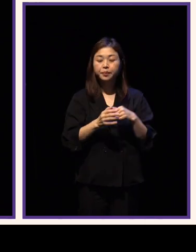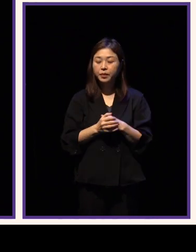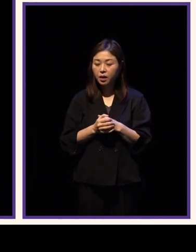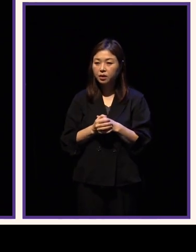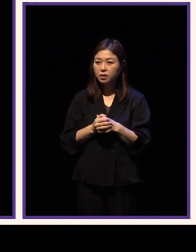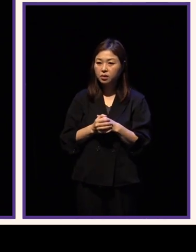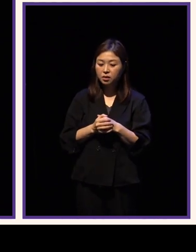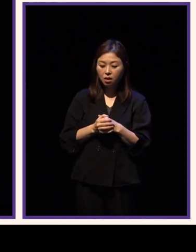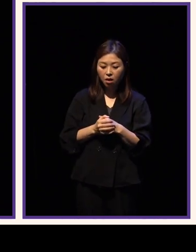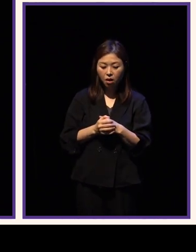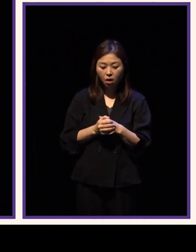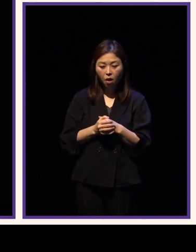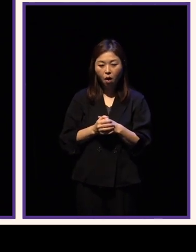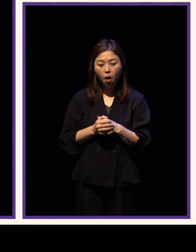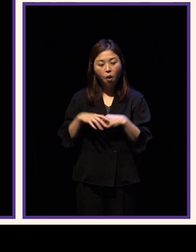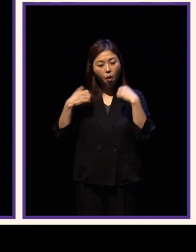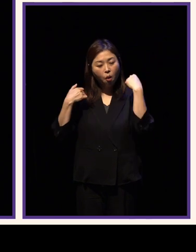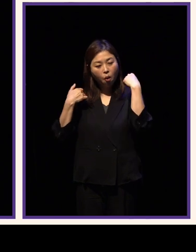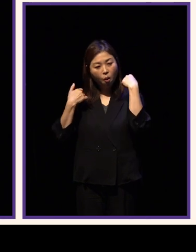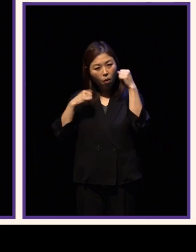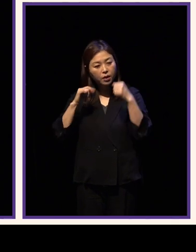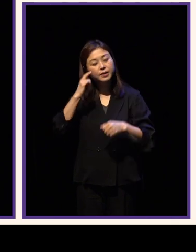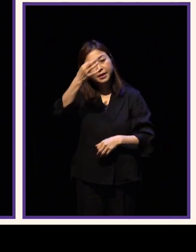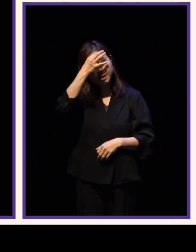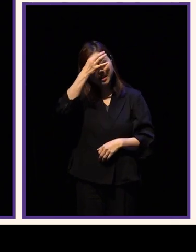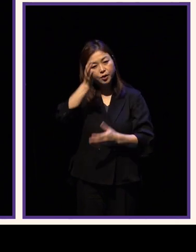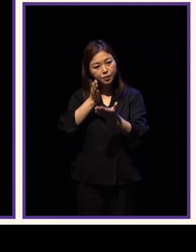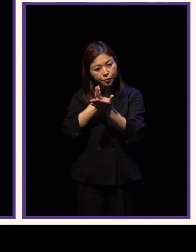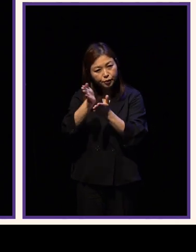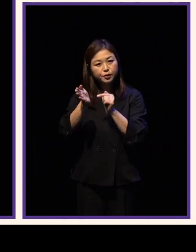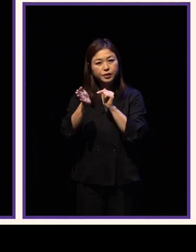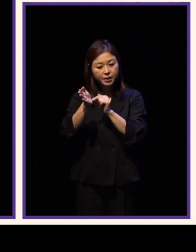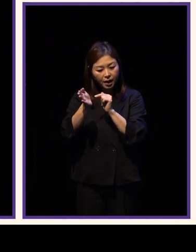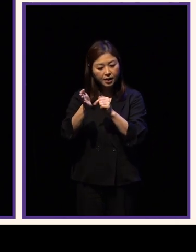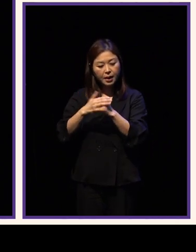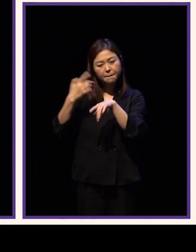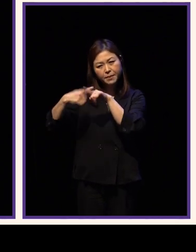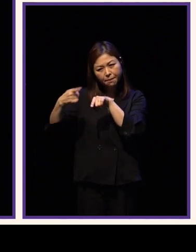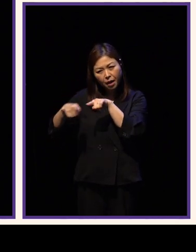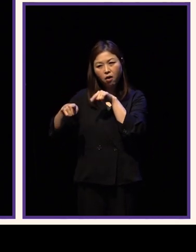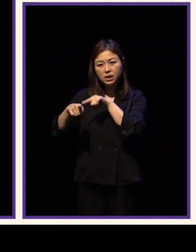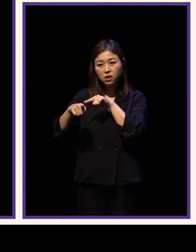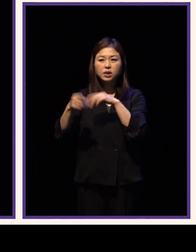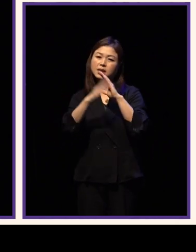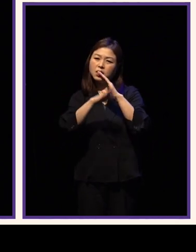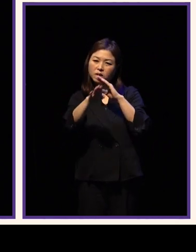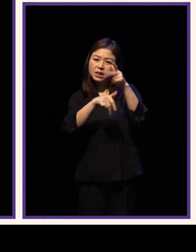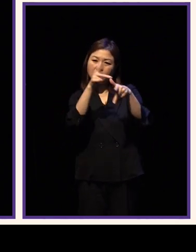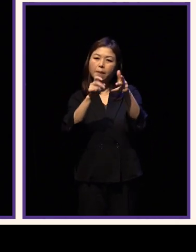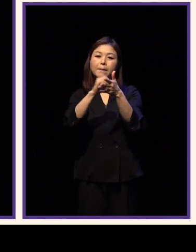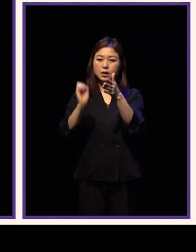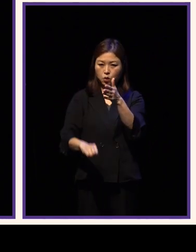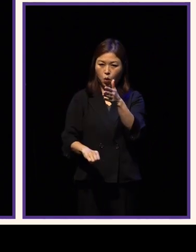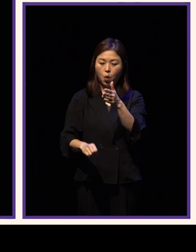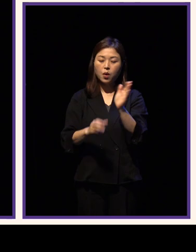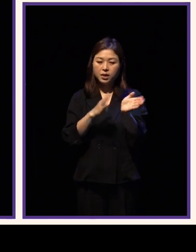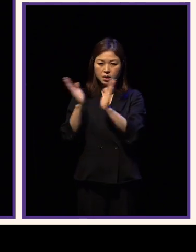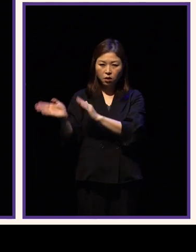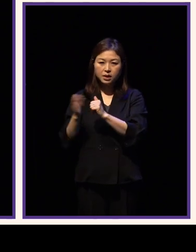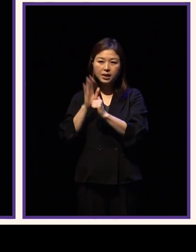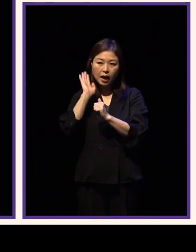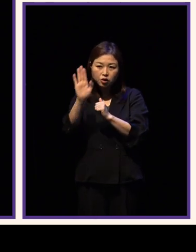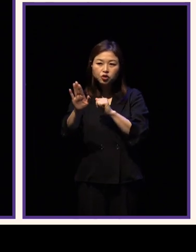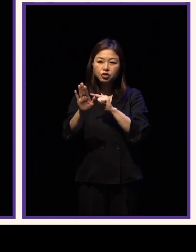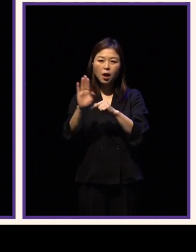비평 지원 사업들이 있습니다. 이 사업은 올해 정시공모에서는 빠졌고요. 저희가 이 사업들은 포상금으로 지급되는